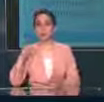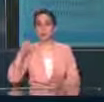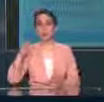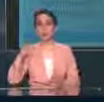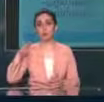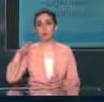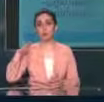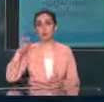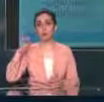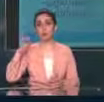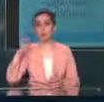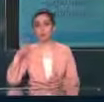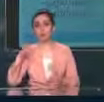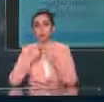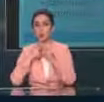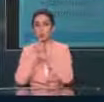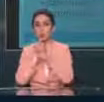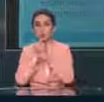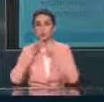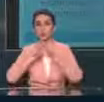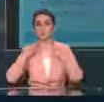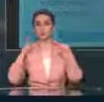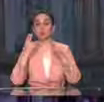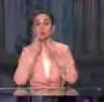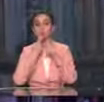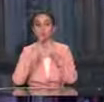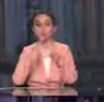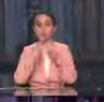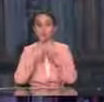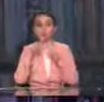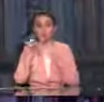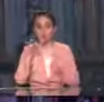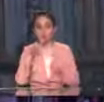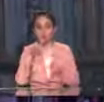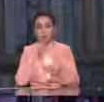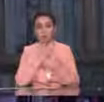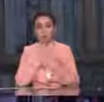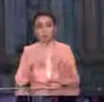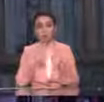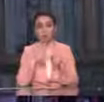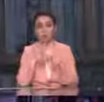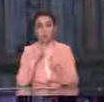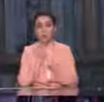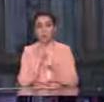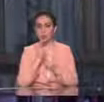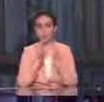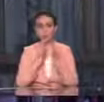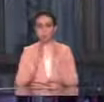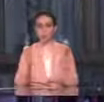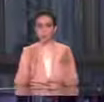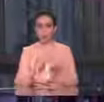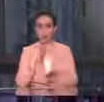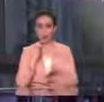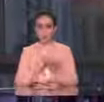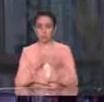это город очень очень большой то есть итак предполагается мы говорим о очень большом городе